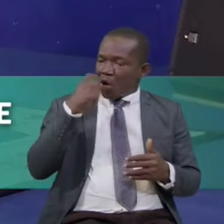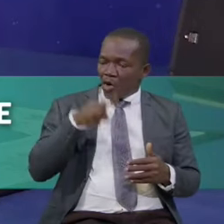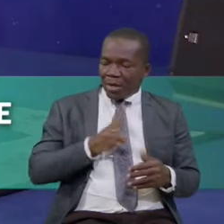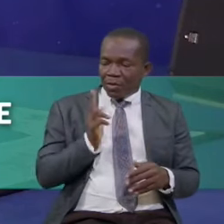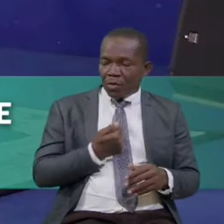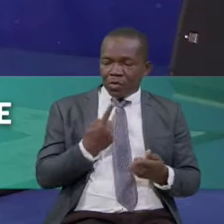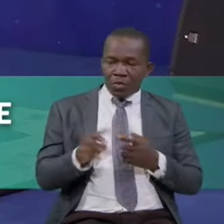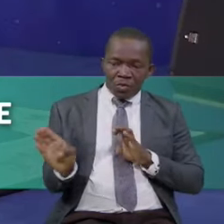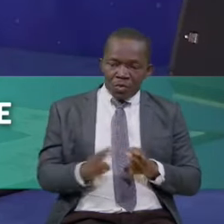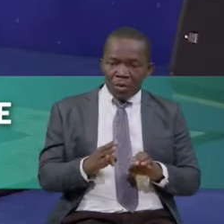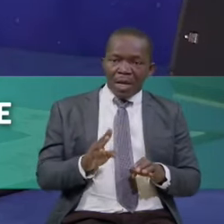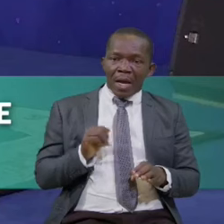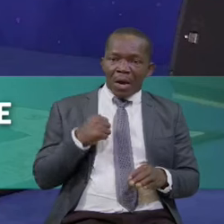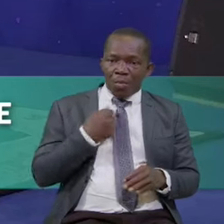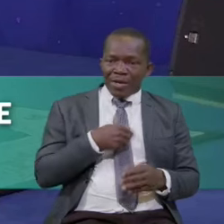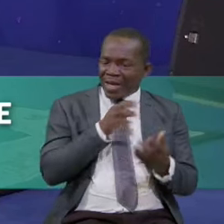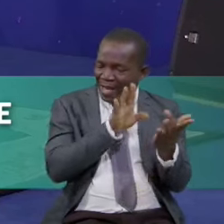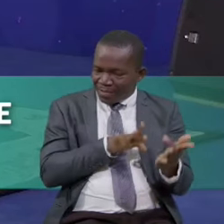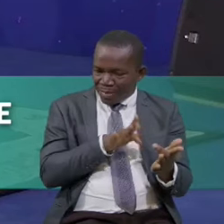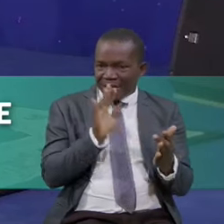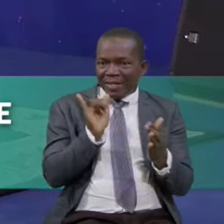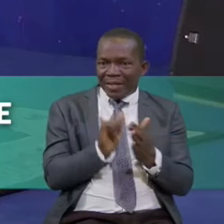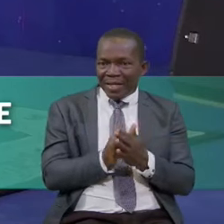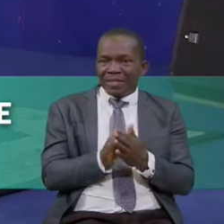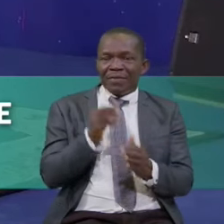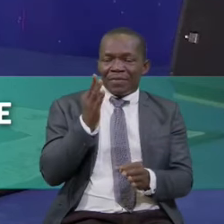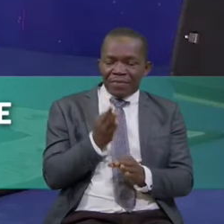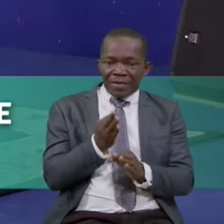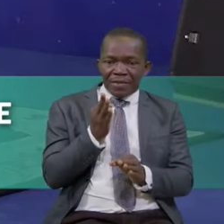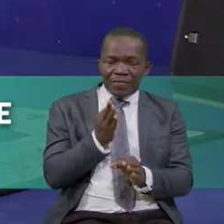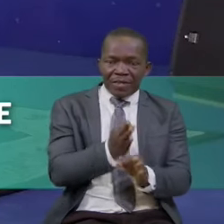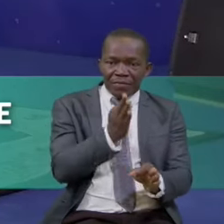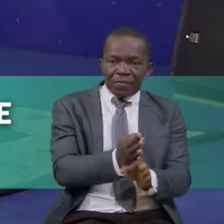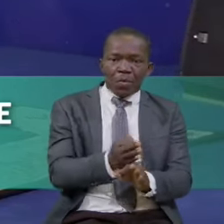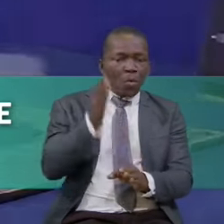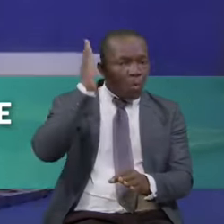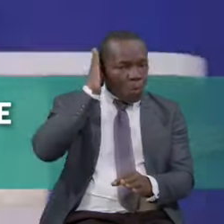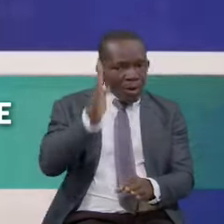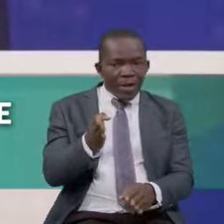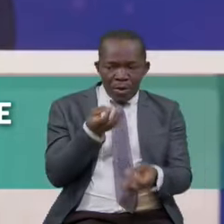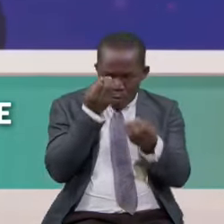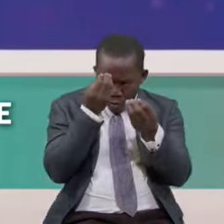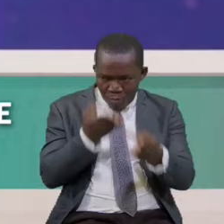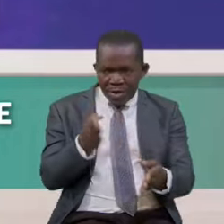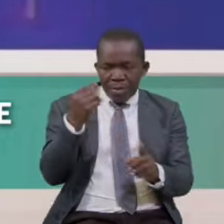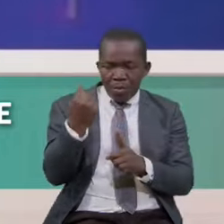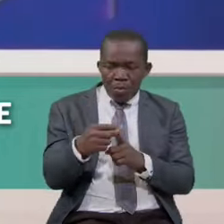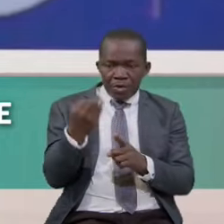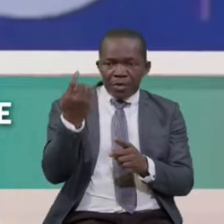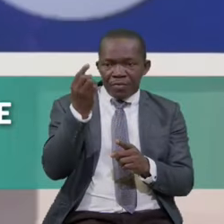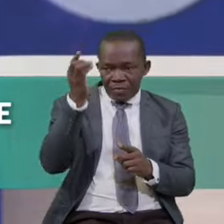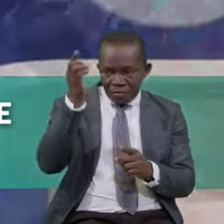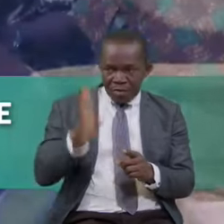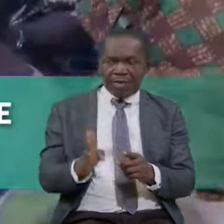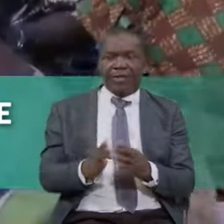du pays qu'ilobéissent obéissent à la Parole de Dieu en hébreu au chapitre 11